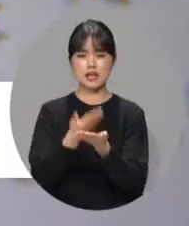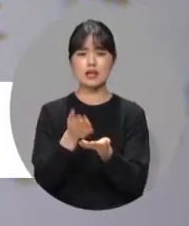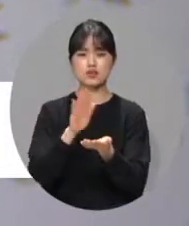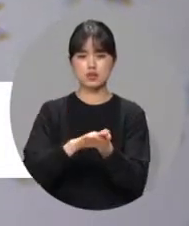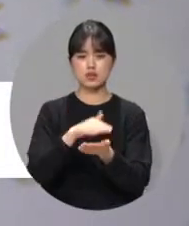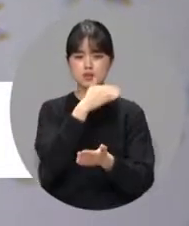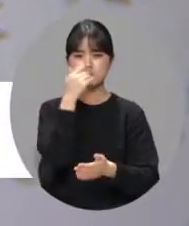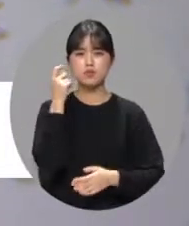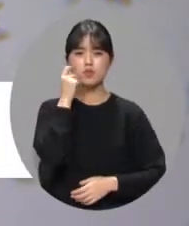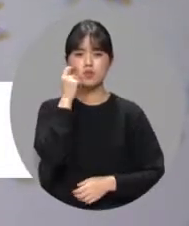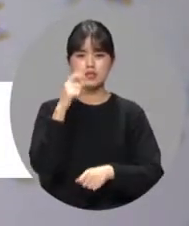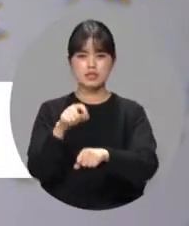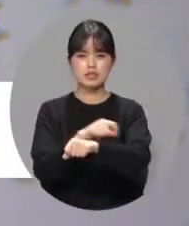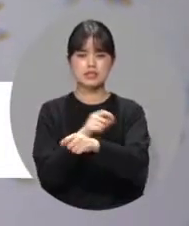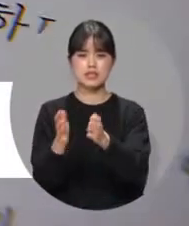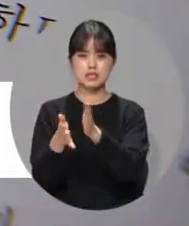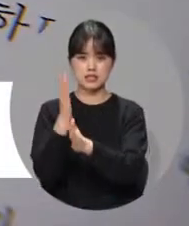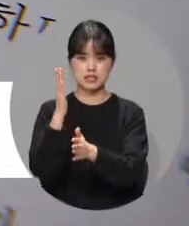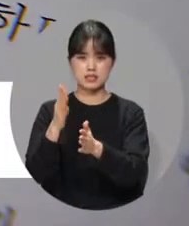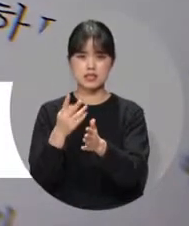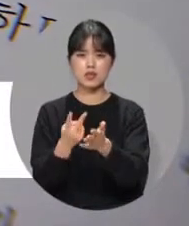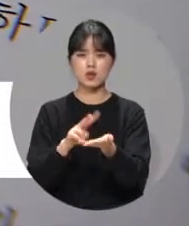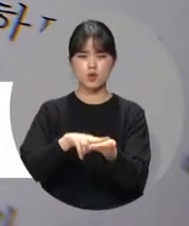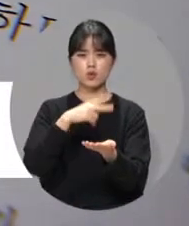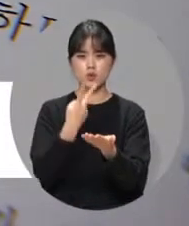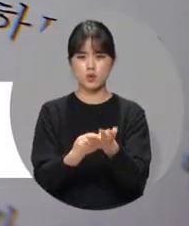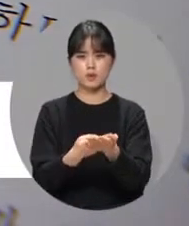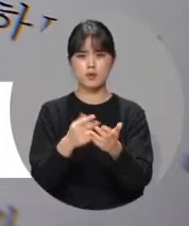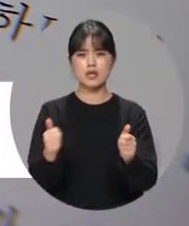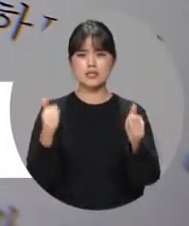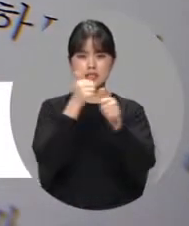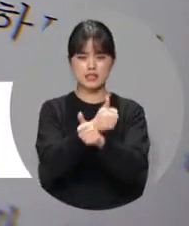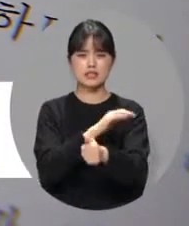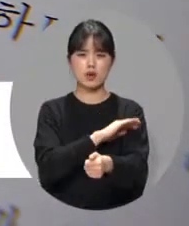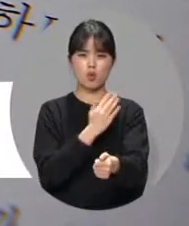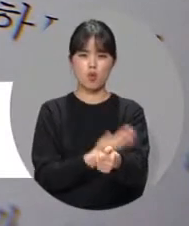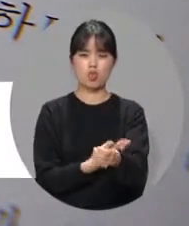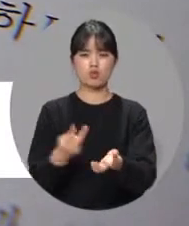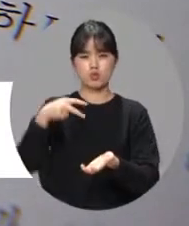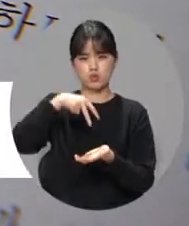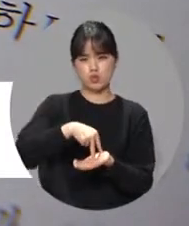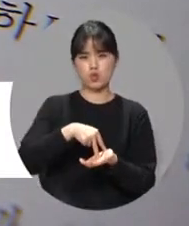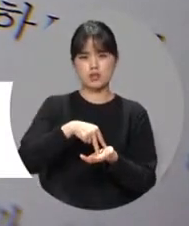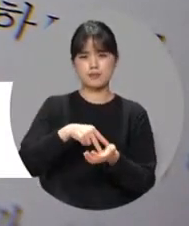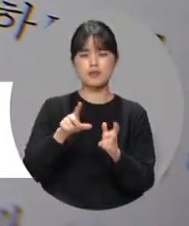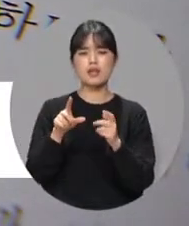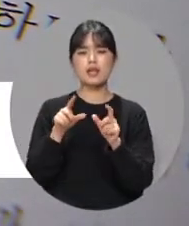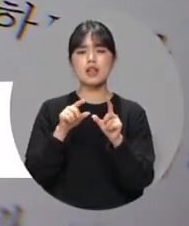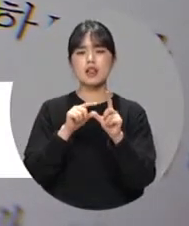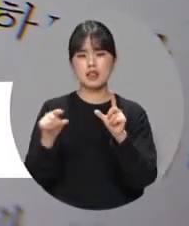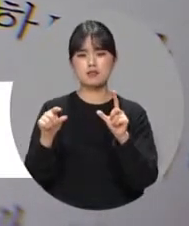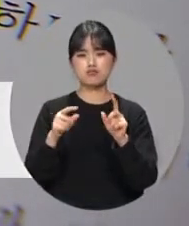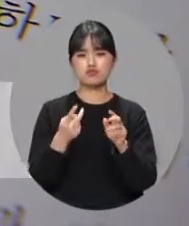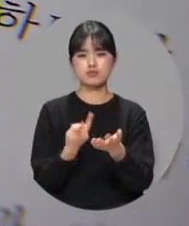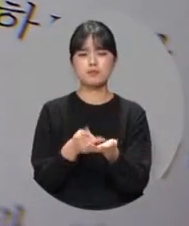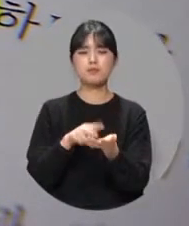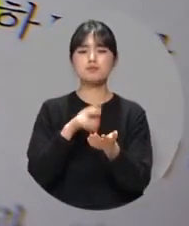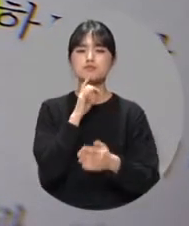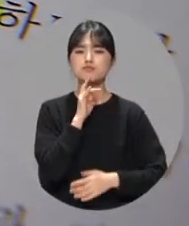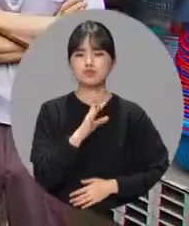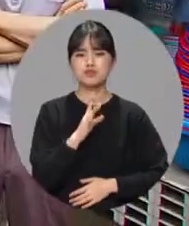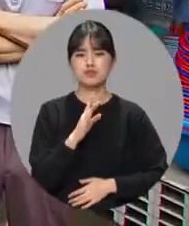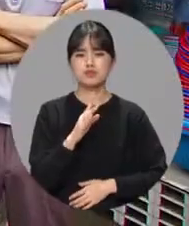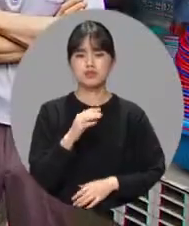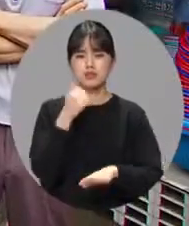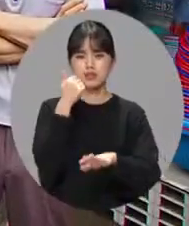채 특례시 도입과 지방의회 인사권 독립 등 일부 형식적 변화만을 담고 말았습니다. 특히